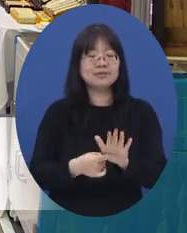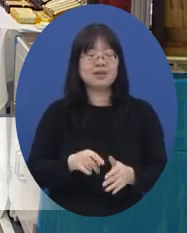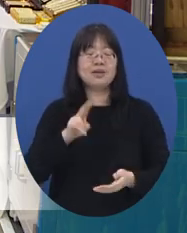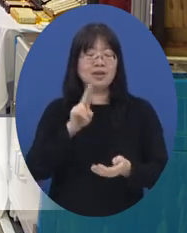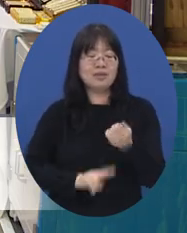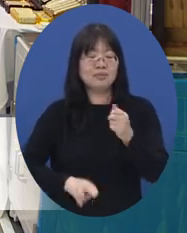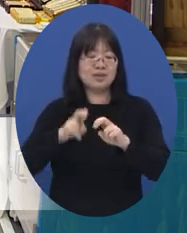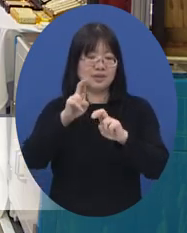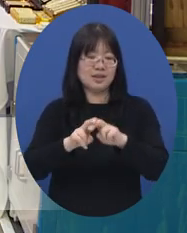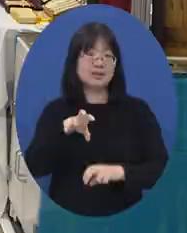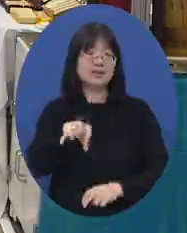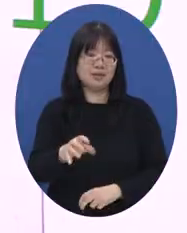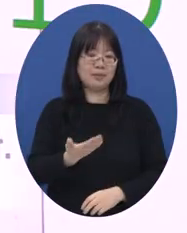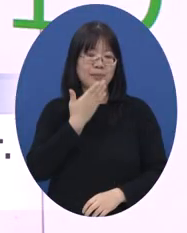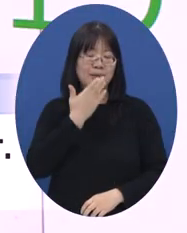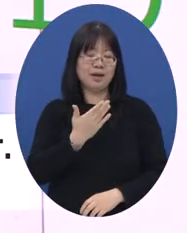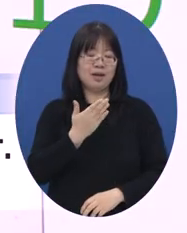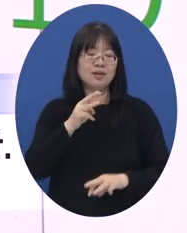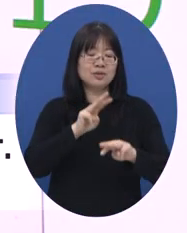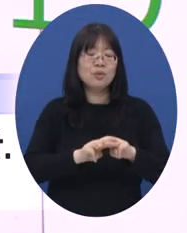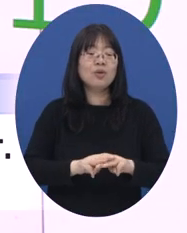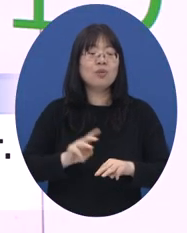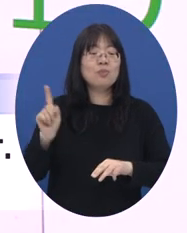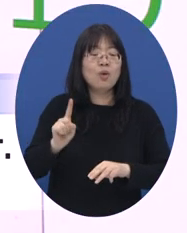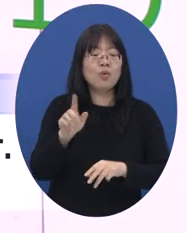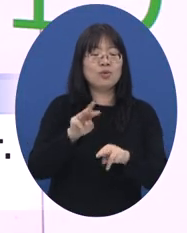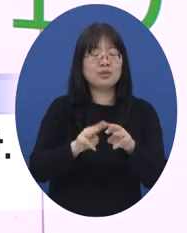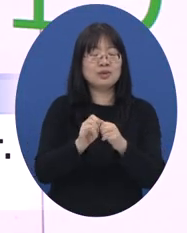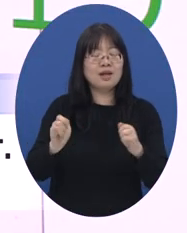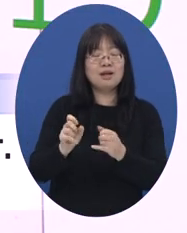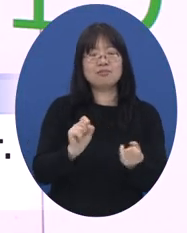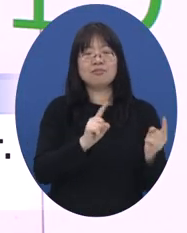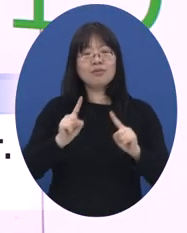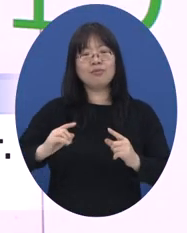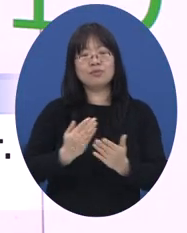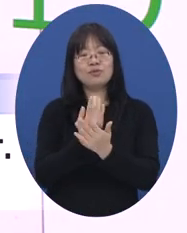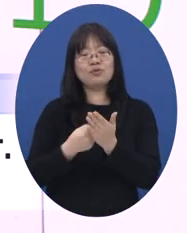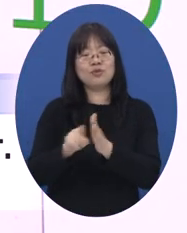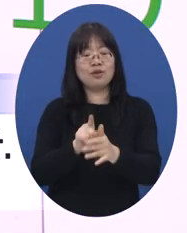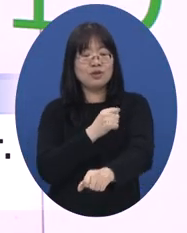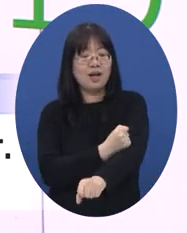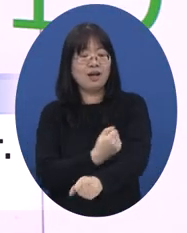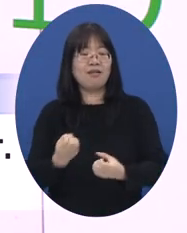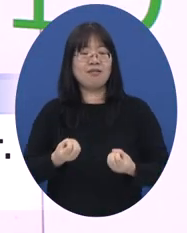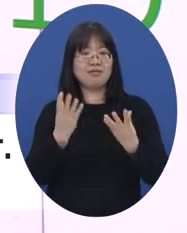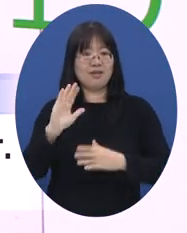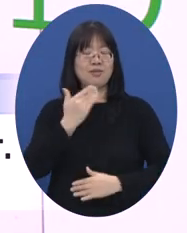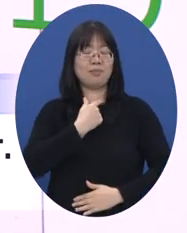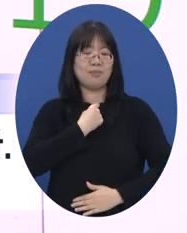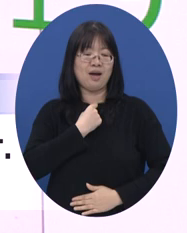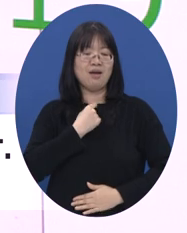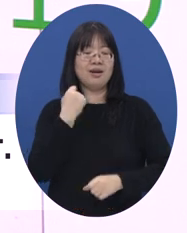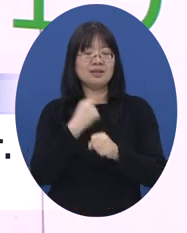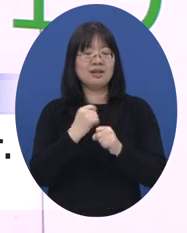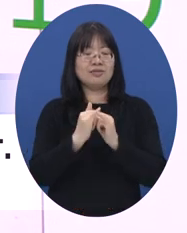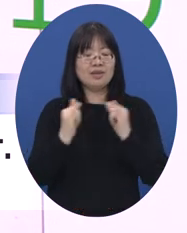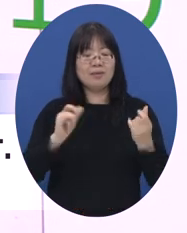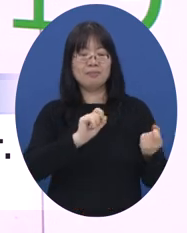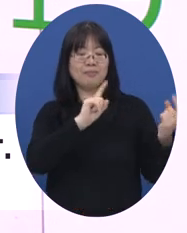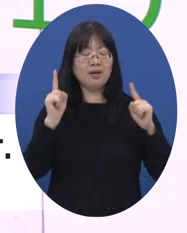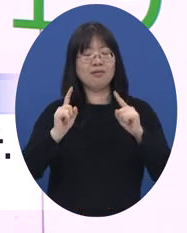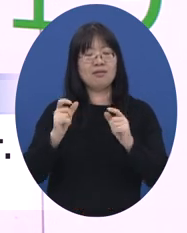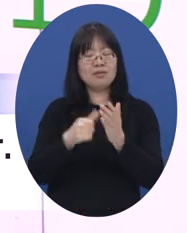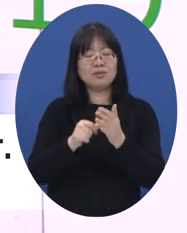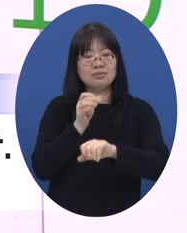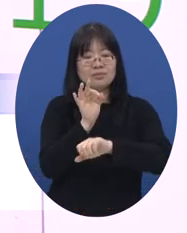유통과 판매의 장입니다. 농업농촌 농민의 재생과 부흥을 위해 기여하는 행사가 되고 싶습니다. 생산자도 살리고